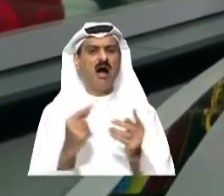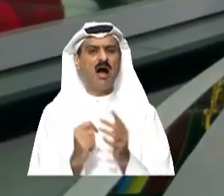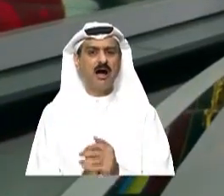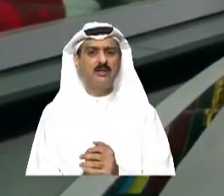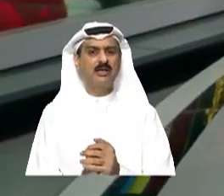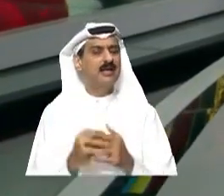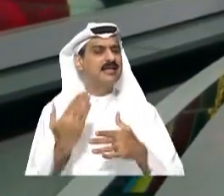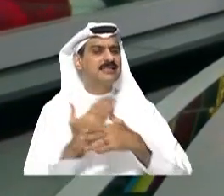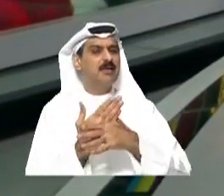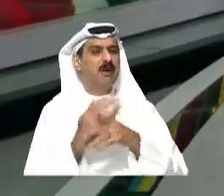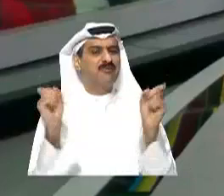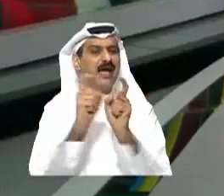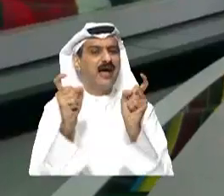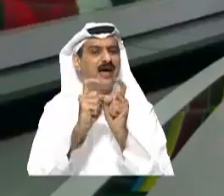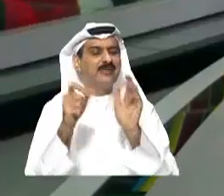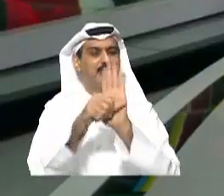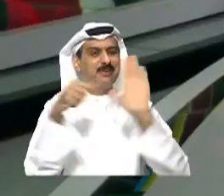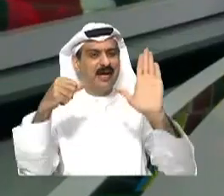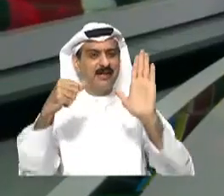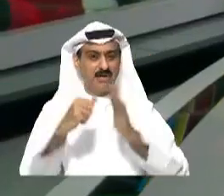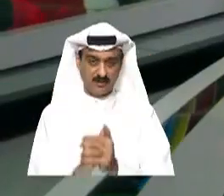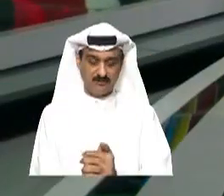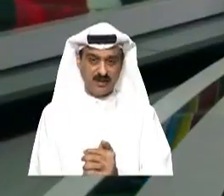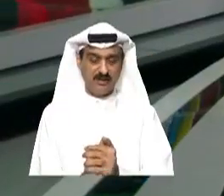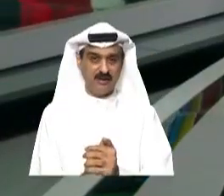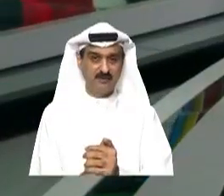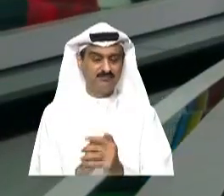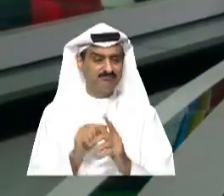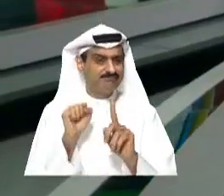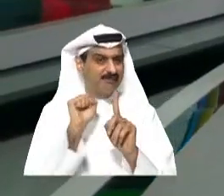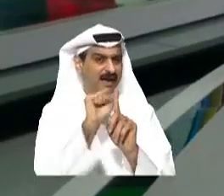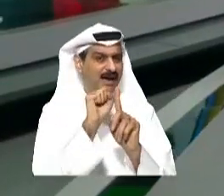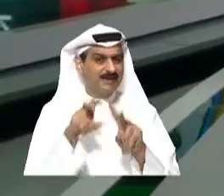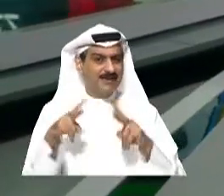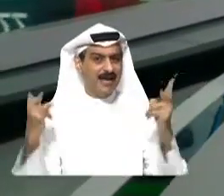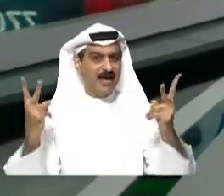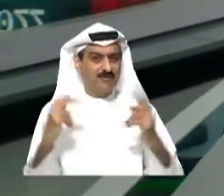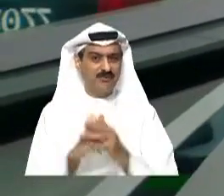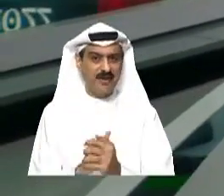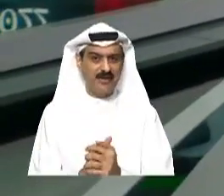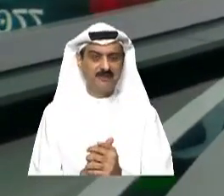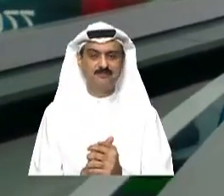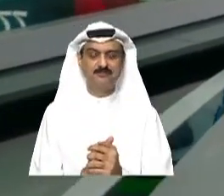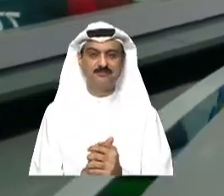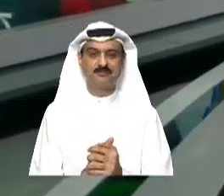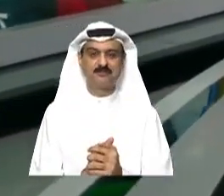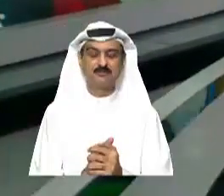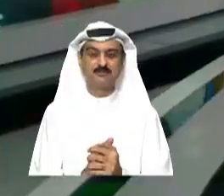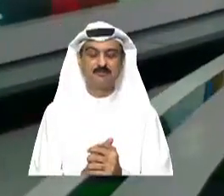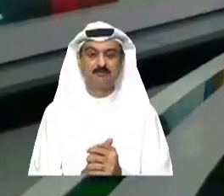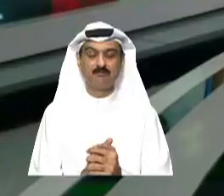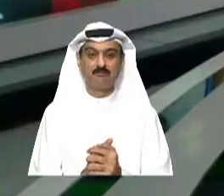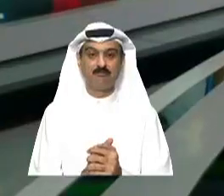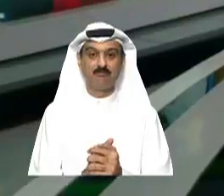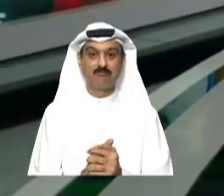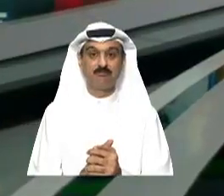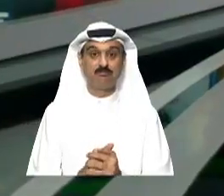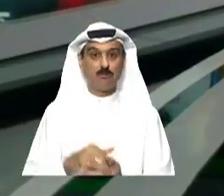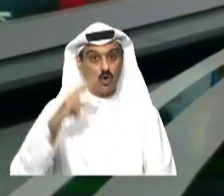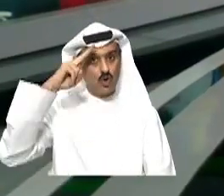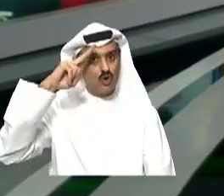الافتتاحية لها طقوس خاصة، لها أجواء خاصة؟ لاحظ بأن اللاعبين كانوا يلعبون أول مباراة بعكس المنتخب السعودي اللي كان